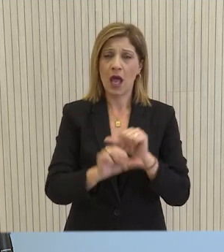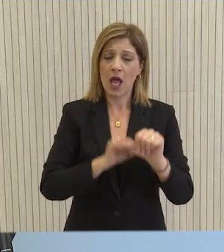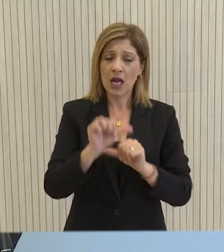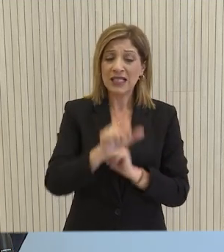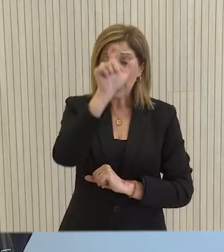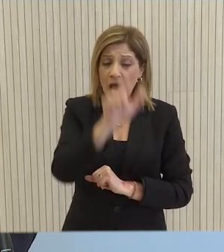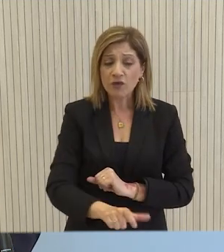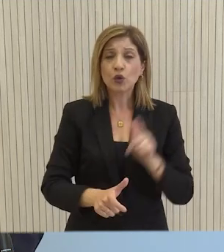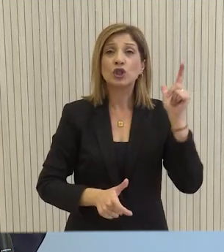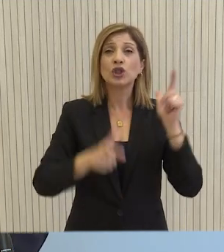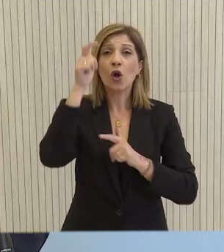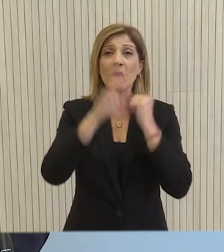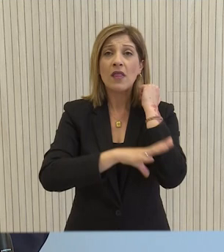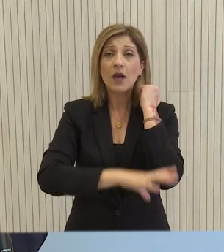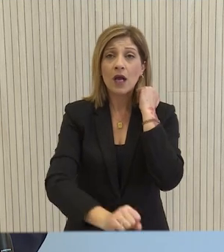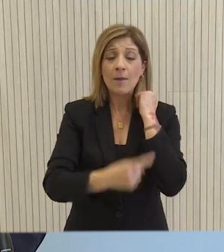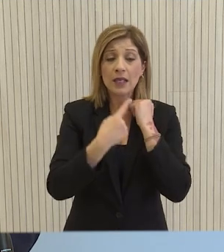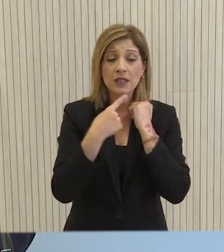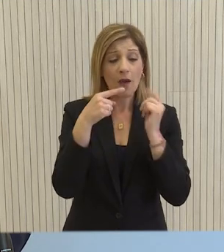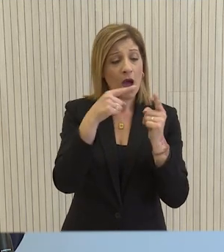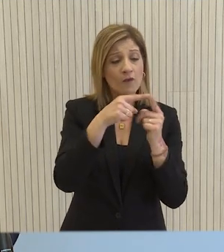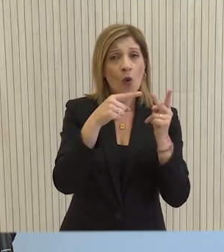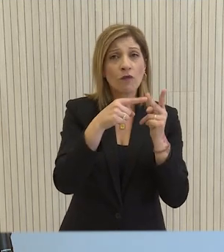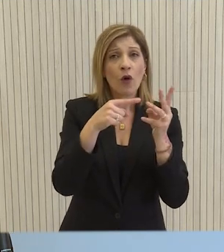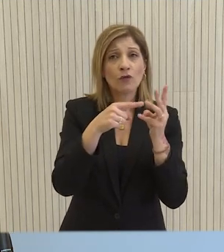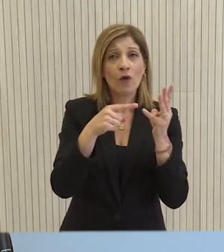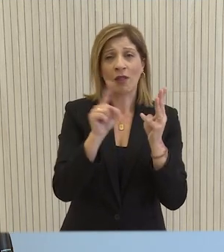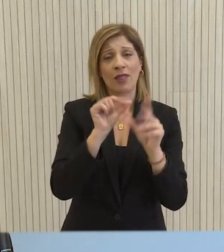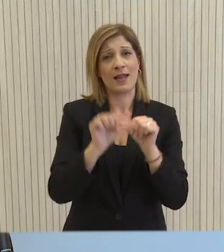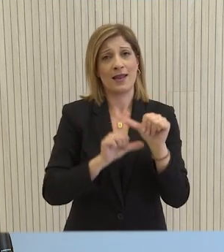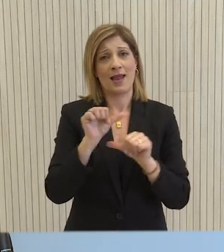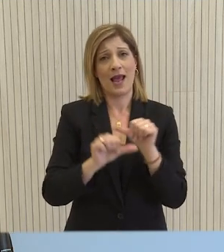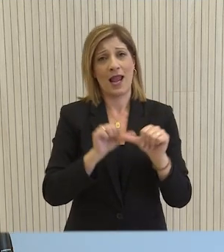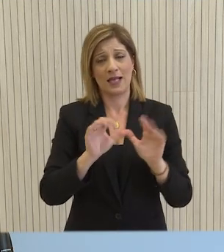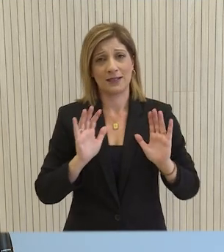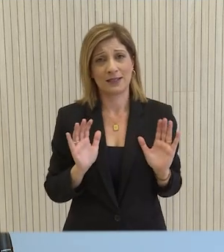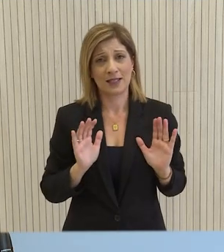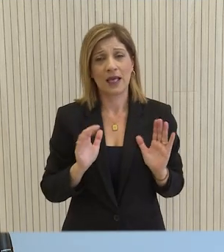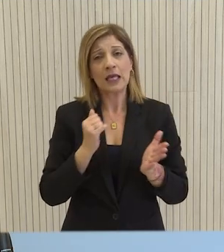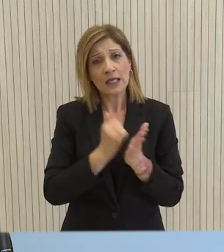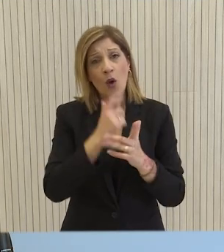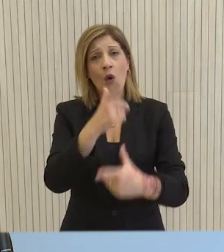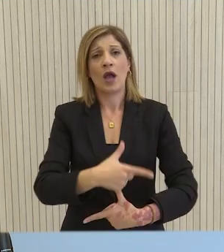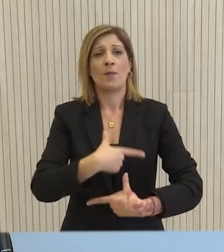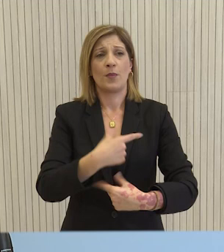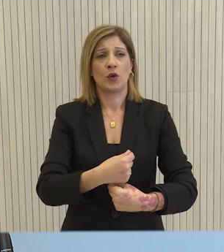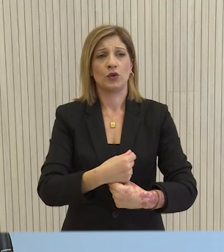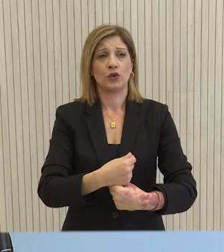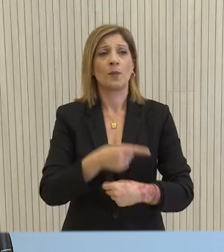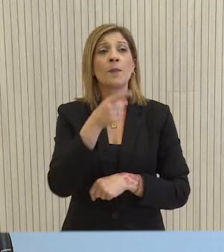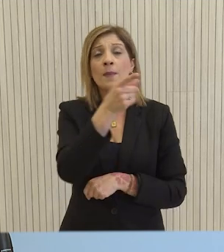Γενικός Γραμματέας των ΗΕ είναι δεσμευμένος από τα ψηφίσματα του Συμβουλίου Ασφαλείας των ΗΕ, πόσο μάλλον ο απεσταλμένος. Οι όροι